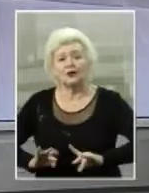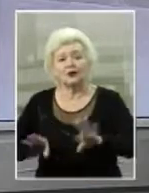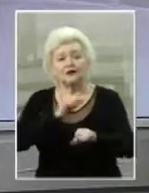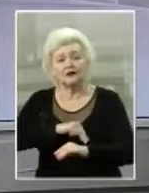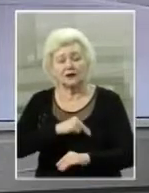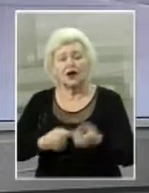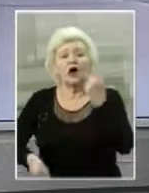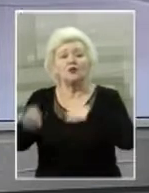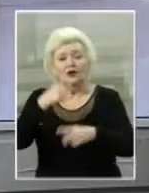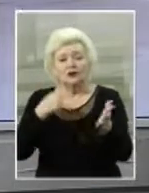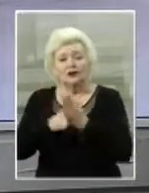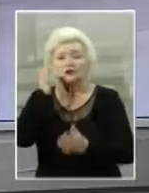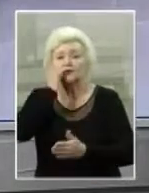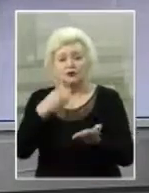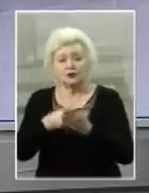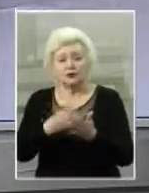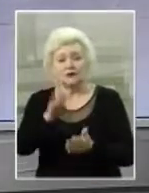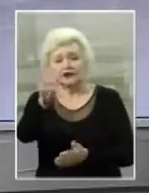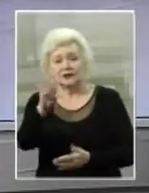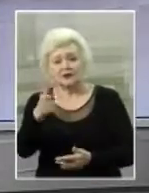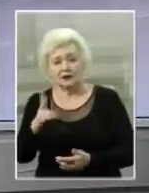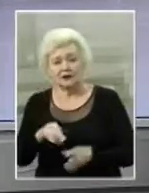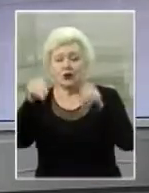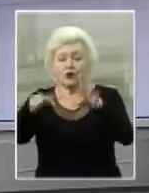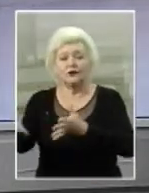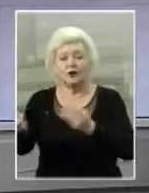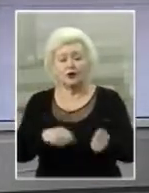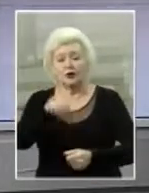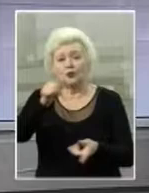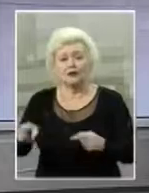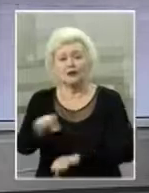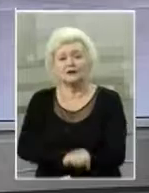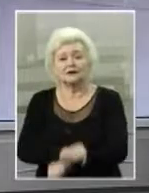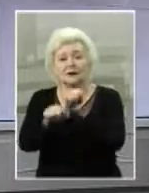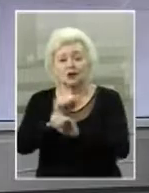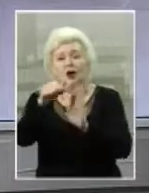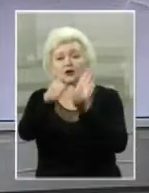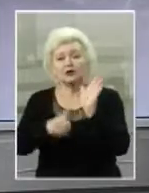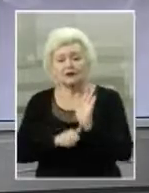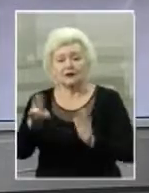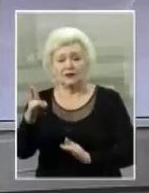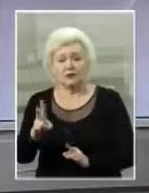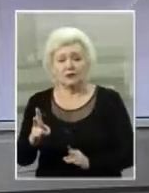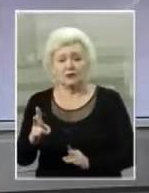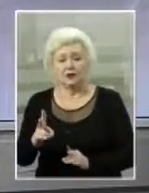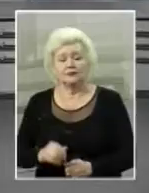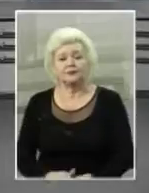із повернення до старої ціни 4 гривень. Ухвалу отримали, перевізники страйкують з 16 листопада.